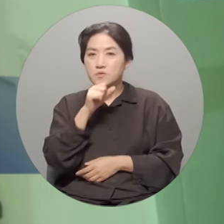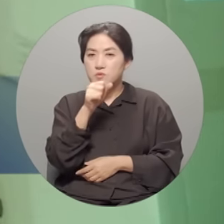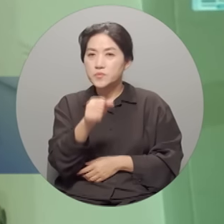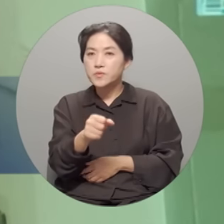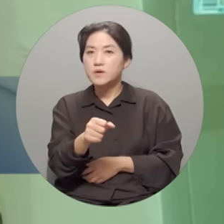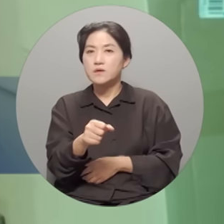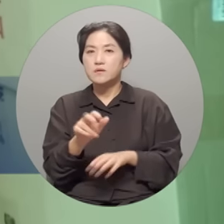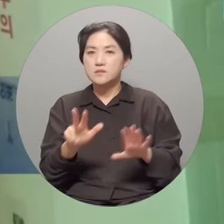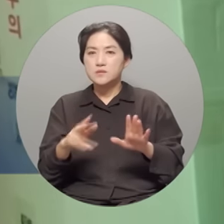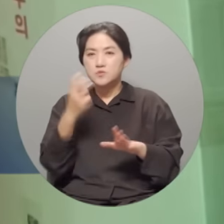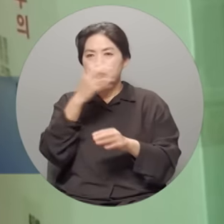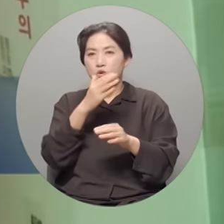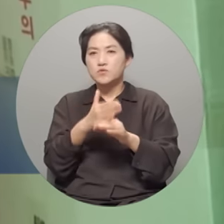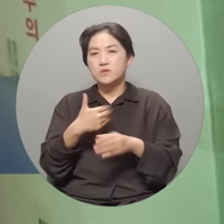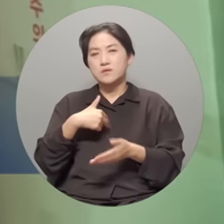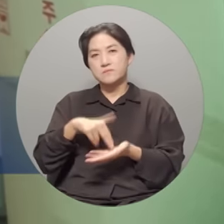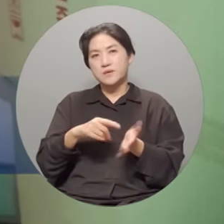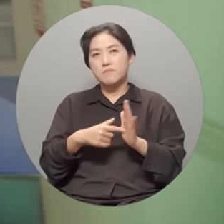조사 중이라 저희도 입장